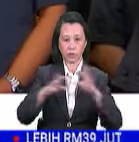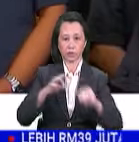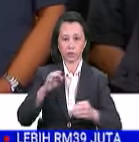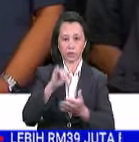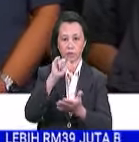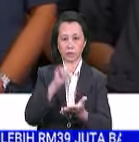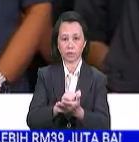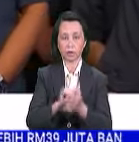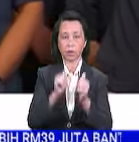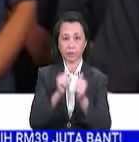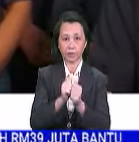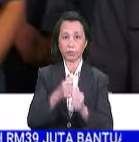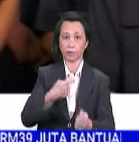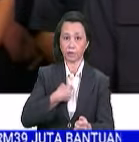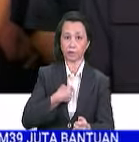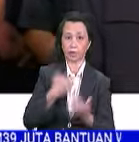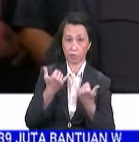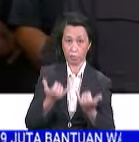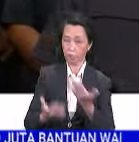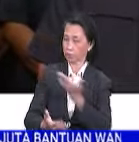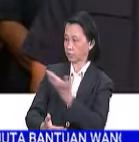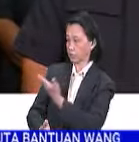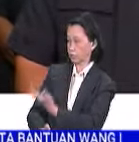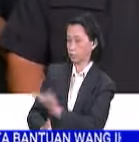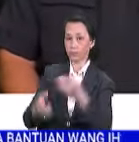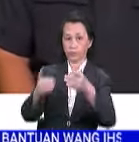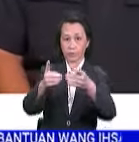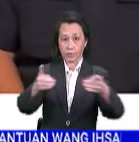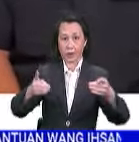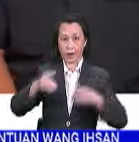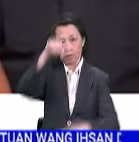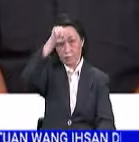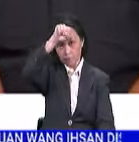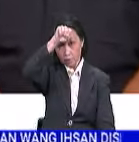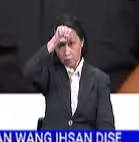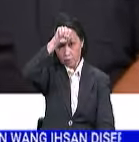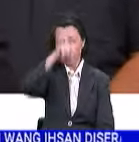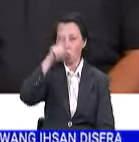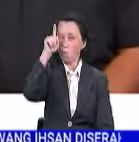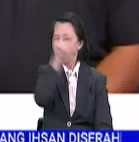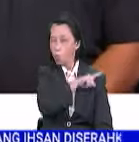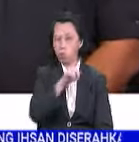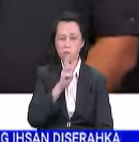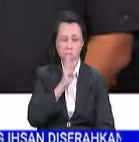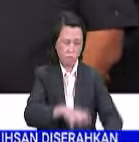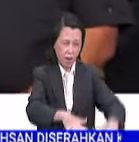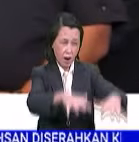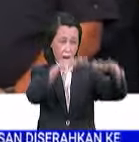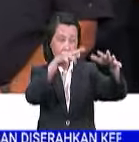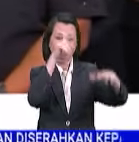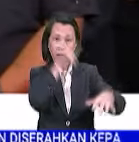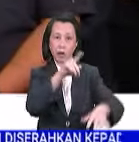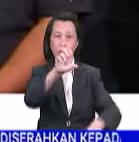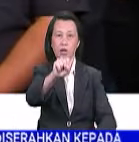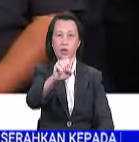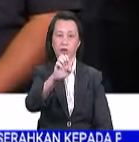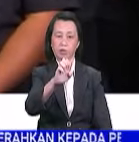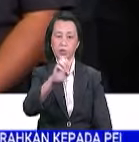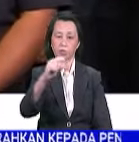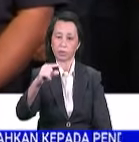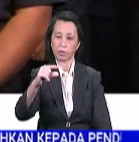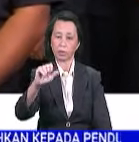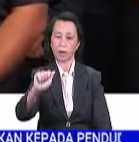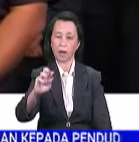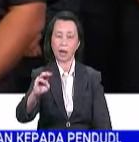perkara ini, bersama-sama saya ketika ini di daerah Segamat ini, iaitu daerah yang paling teruk terjejas akibat banjir di Johor ini,